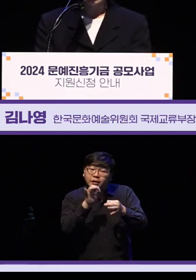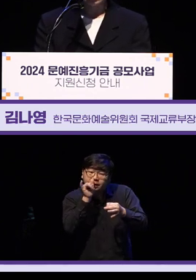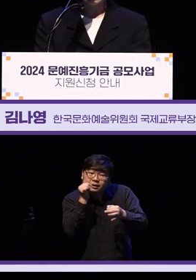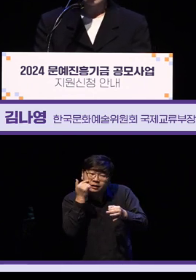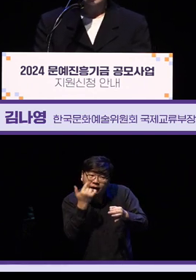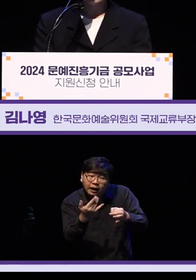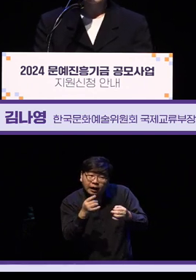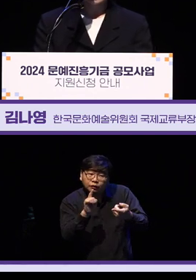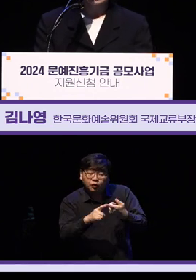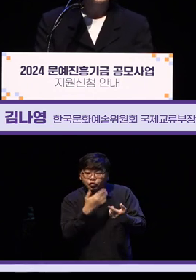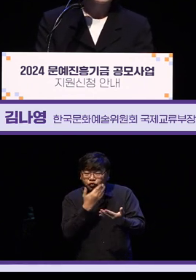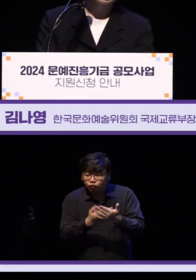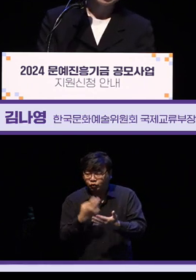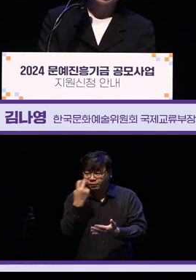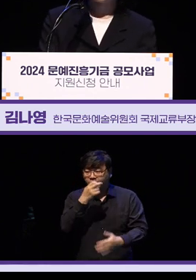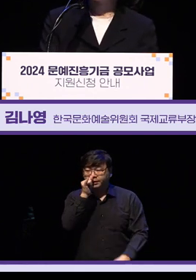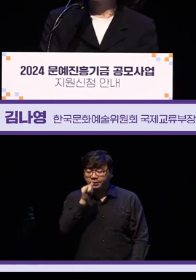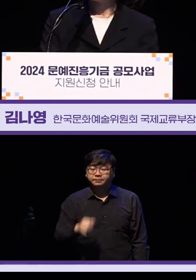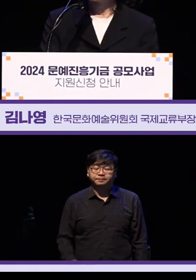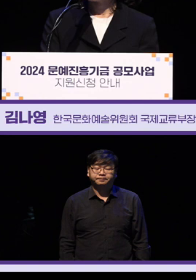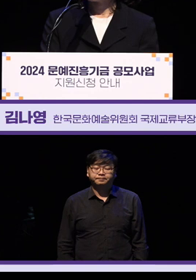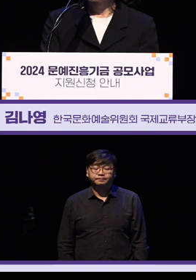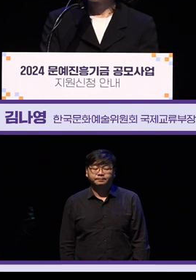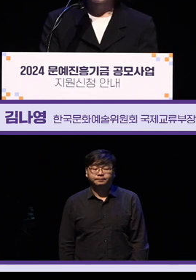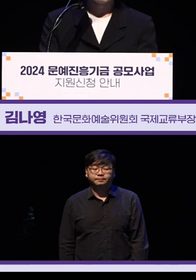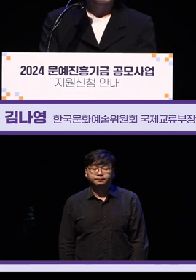검토된다는 점 안내 드립니다